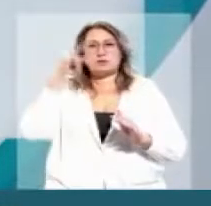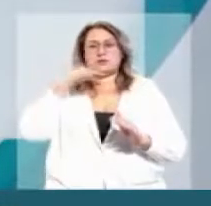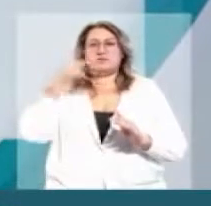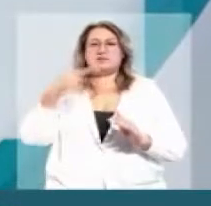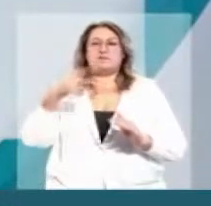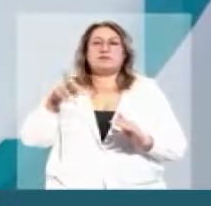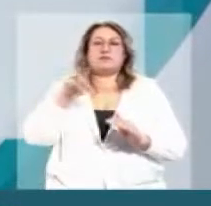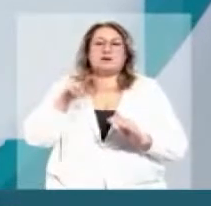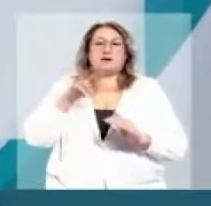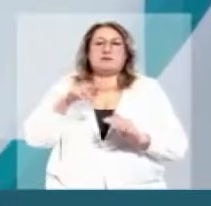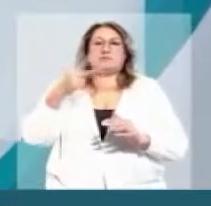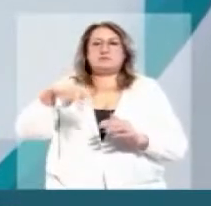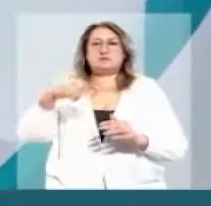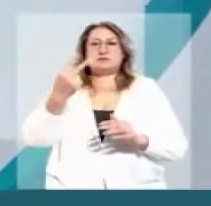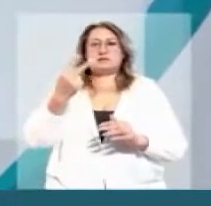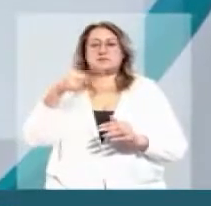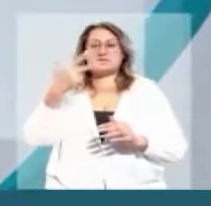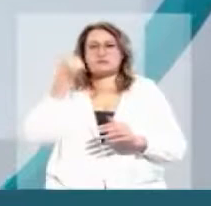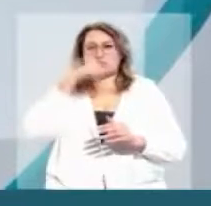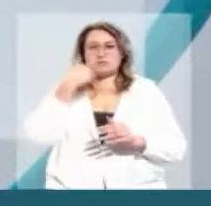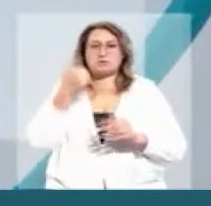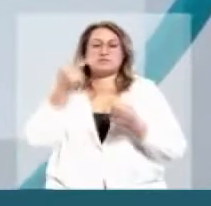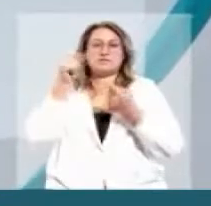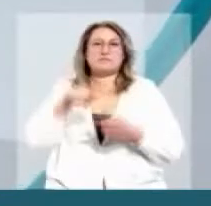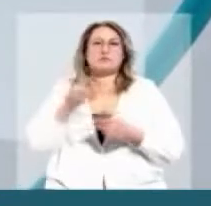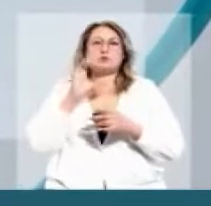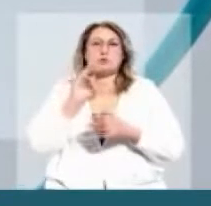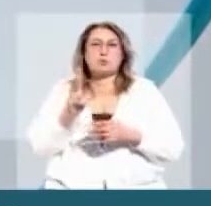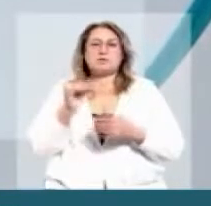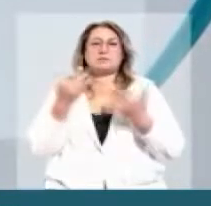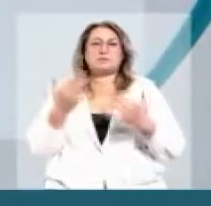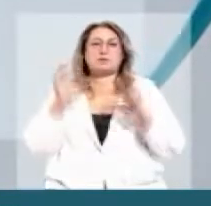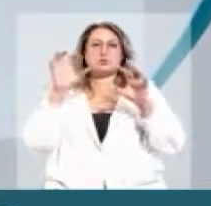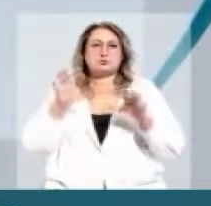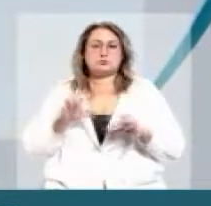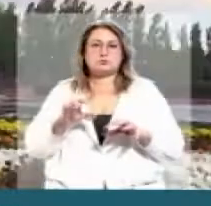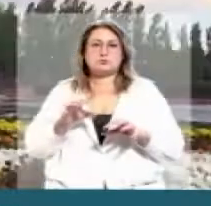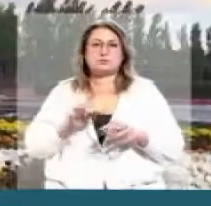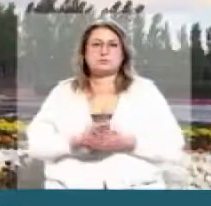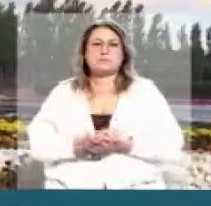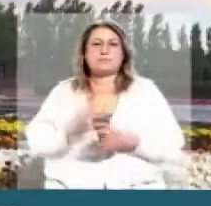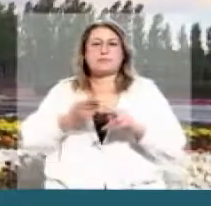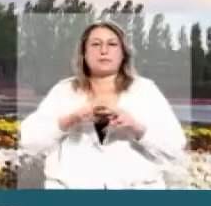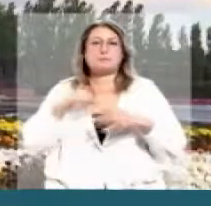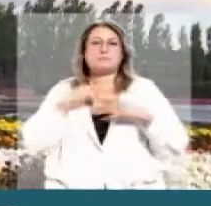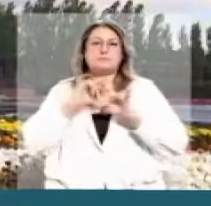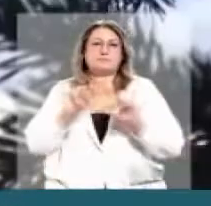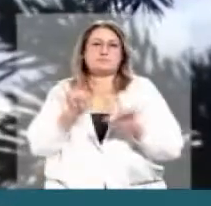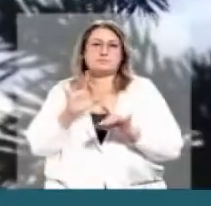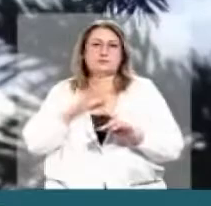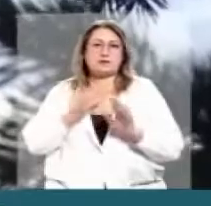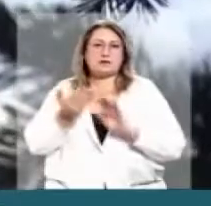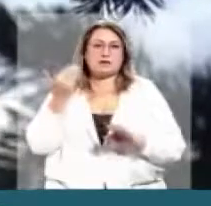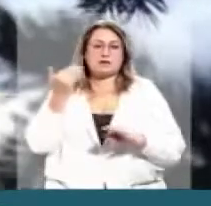сайлауын 2022 жылғы 20 қарашада өткізу туралы жарлыққа қол қойдым. Өзгерісті президент өзінен бастады.